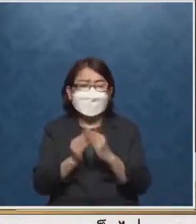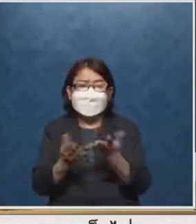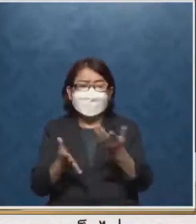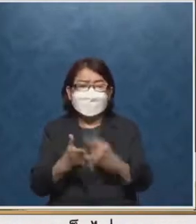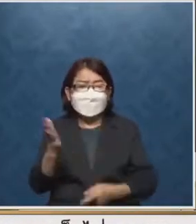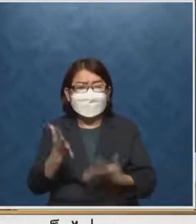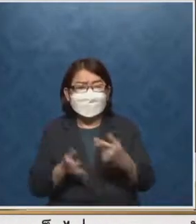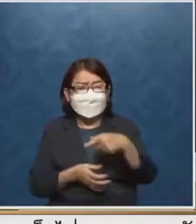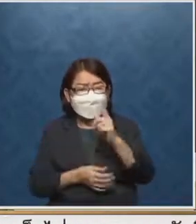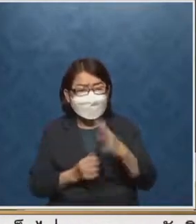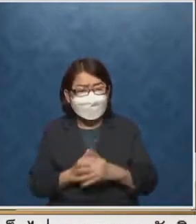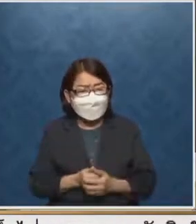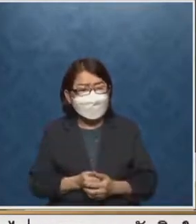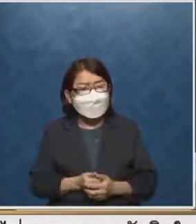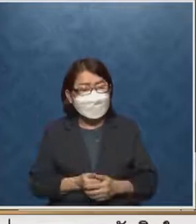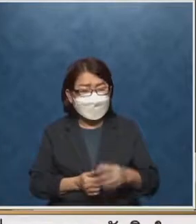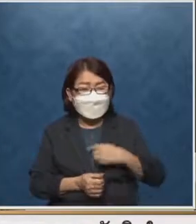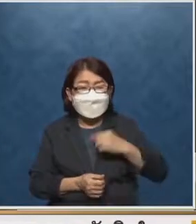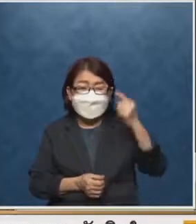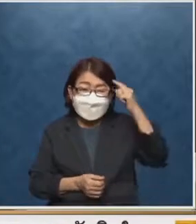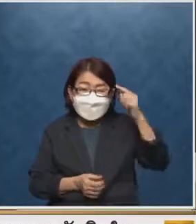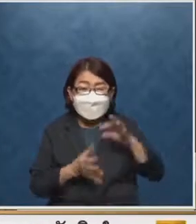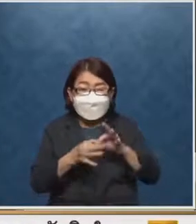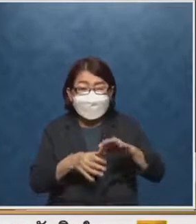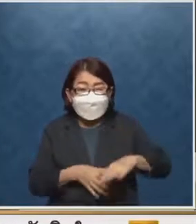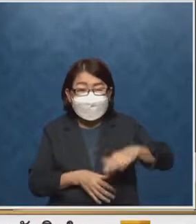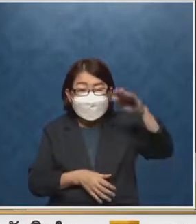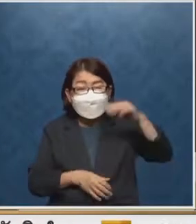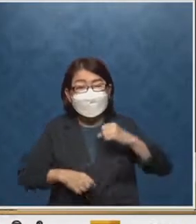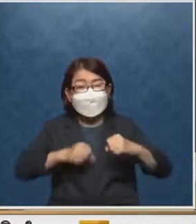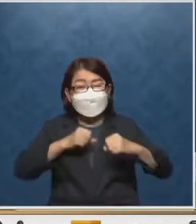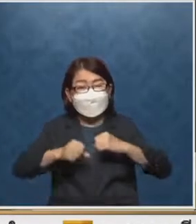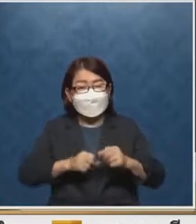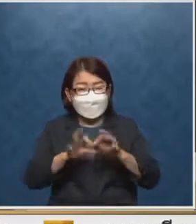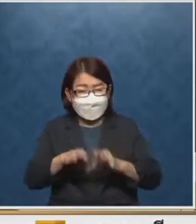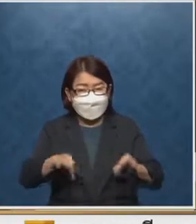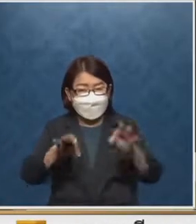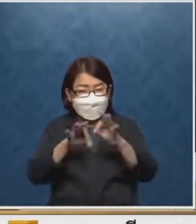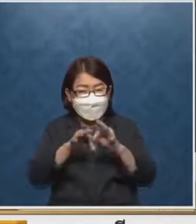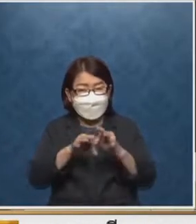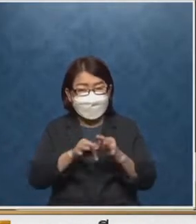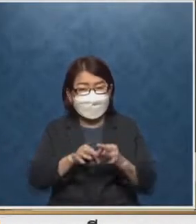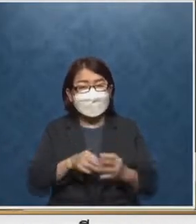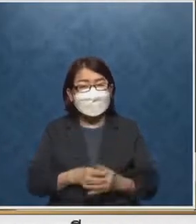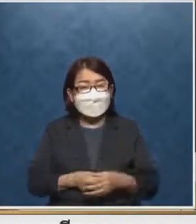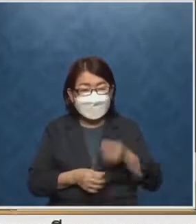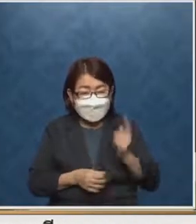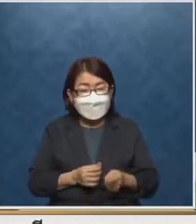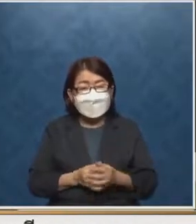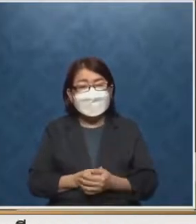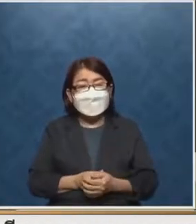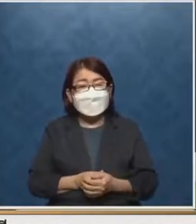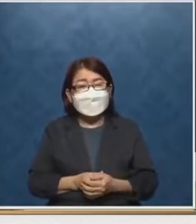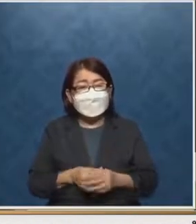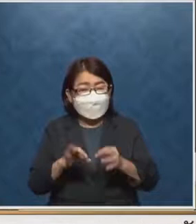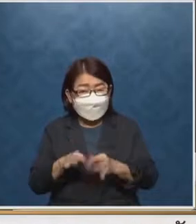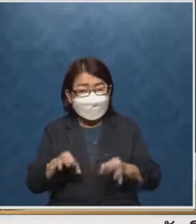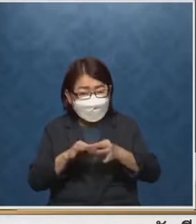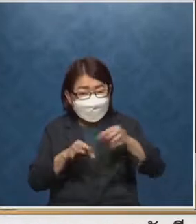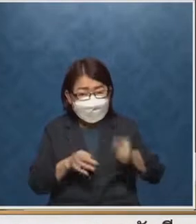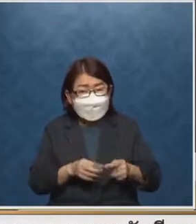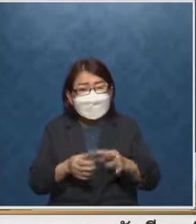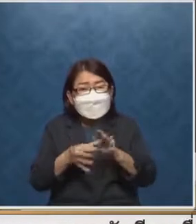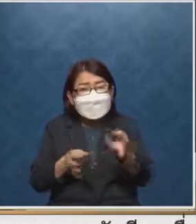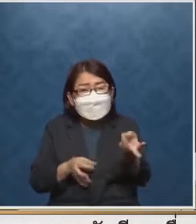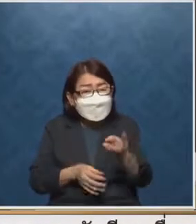ผลอะไรและผมคิดว่าเรื่องของเด็กเยาวชนเป็นเรื่องสำคัญที่สุดเป็นเรื่องหน่วยเล็กๆที่สำคัญที่สุดครับ